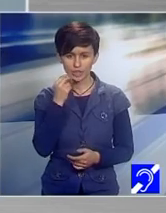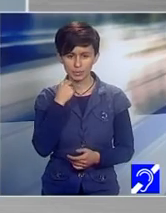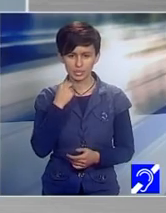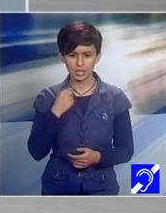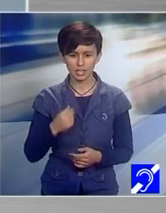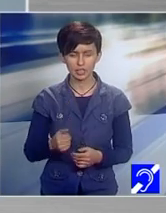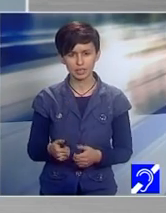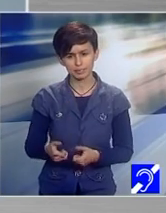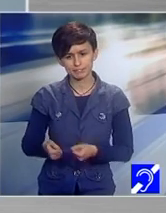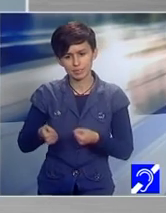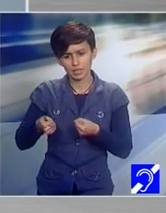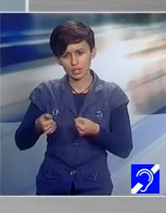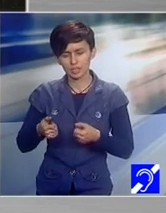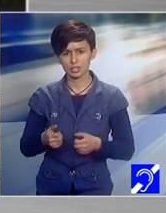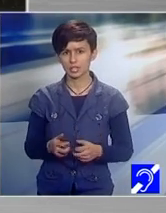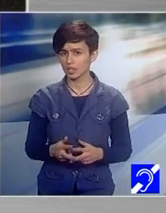ridica, la...